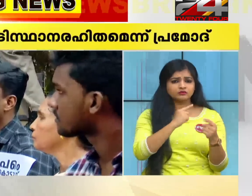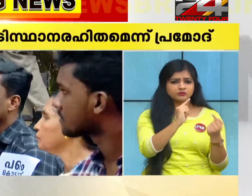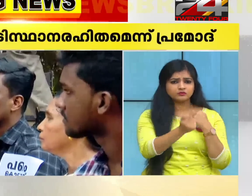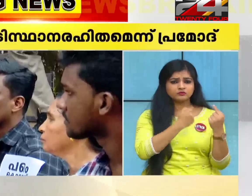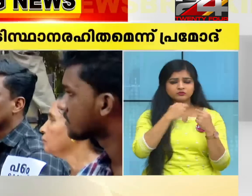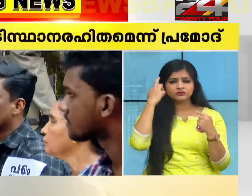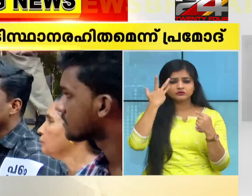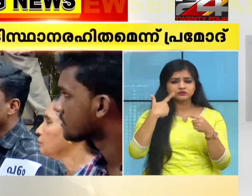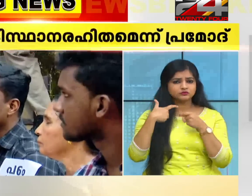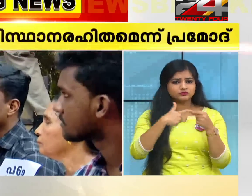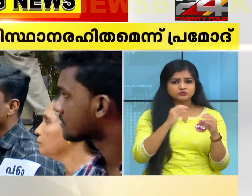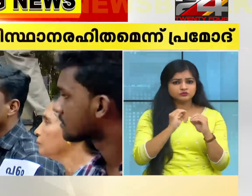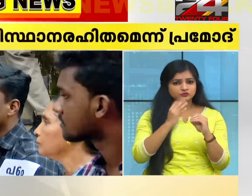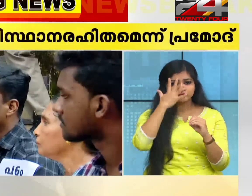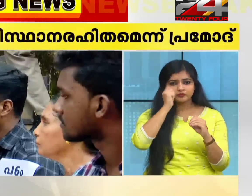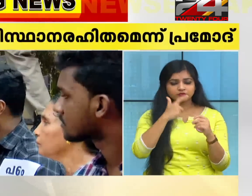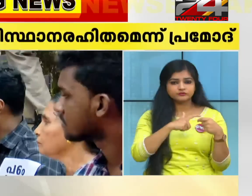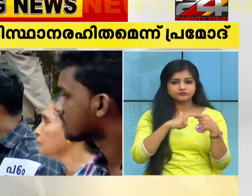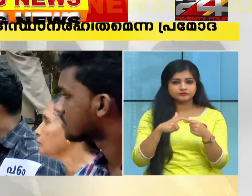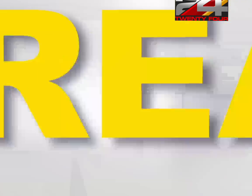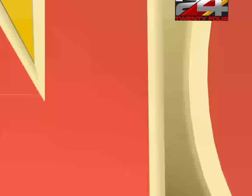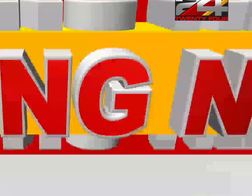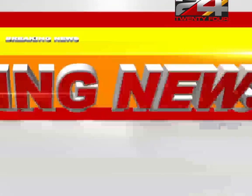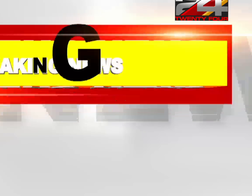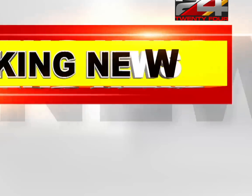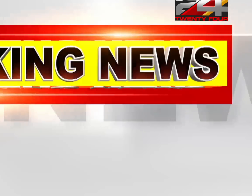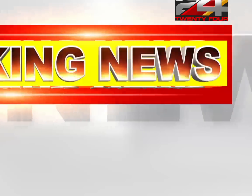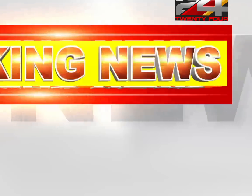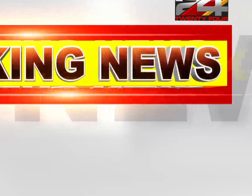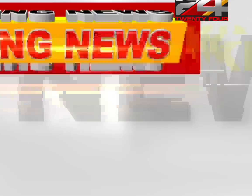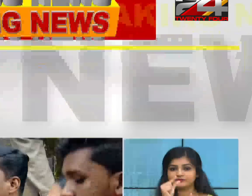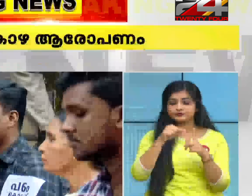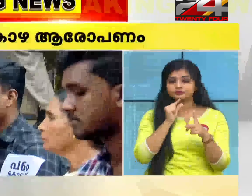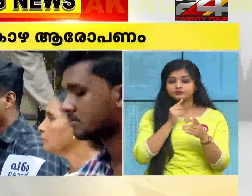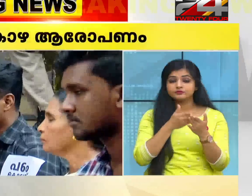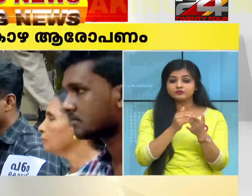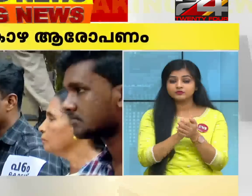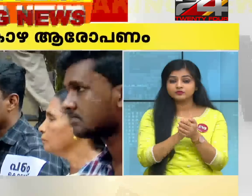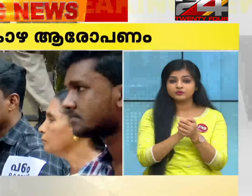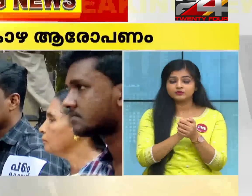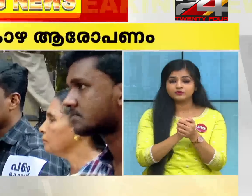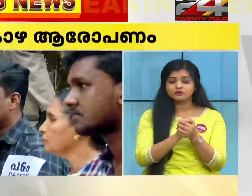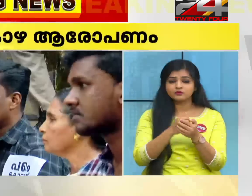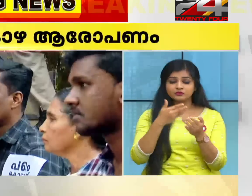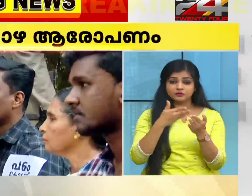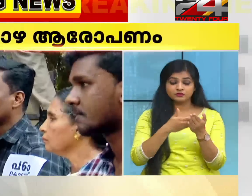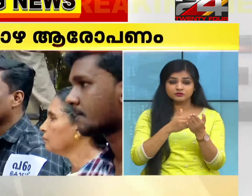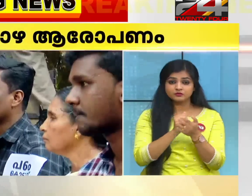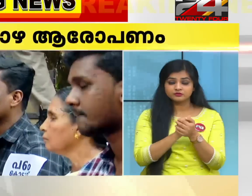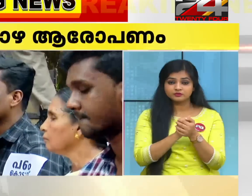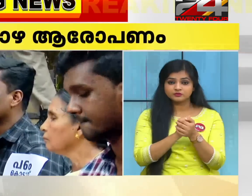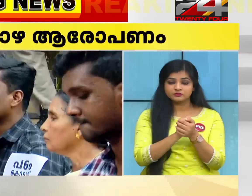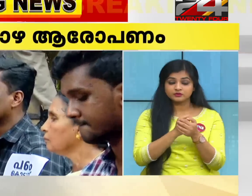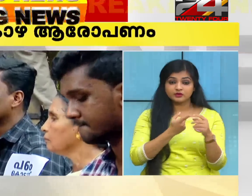അതായത് വീഴോ? ഇല്ല വീഴില്ല, കുഴപ്പമില്ല, പറഞ്ഞു. ഈ പറഞ്ഞ സാധനത്തിന് മേലെ ഇങ്ങനെ ഒരു സംഭവം